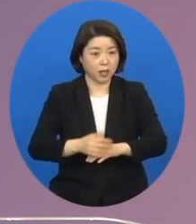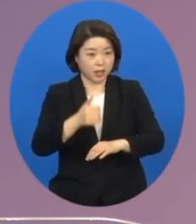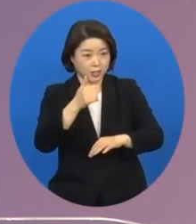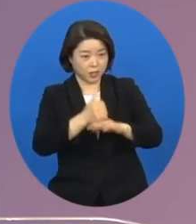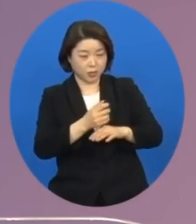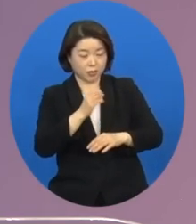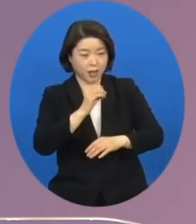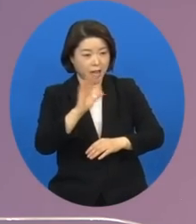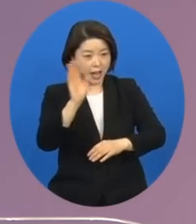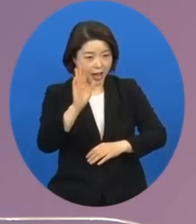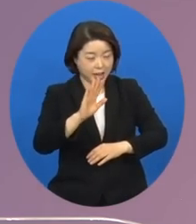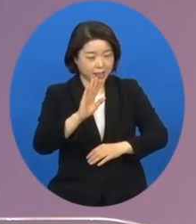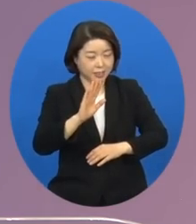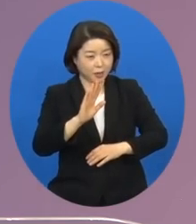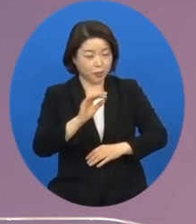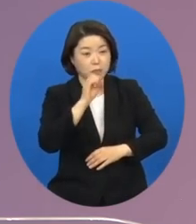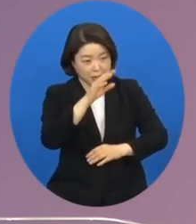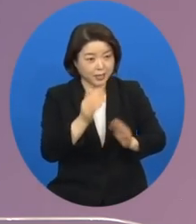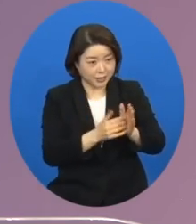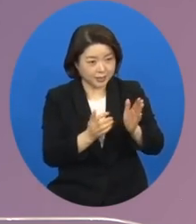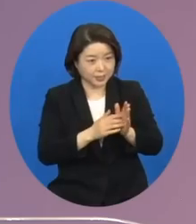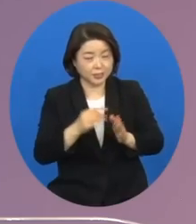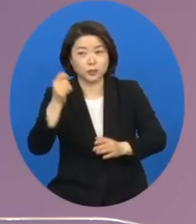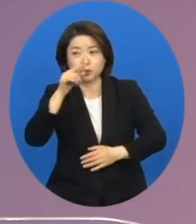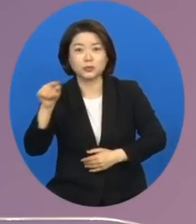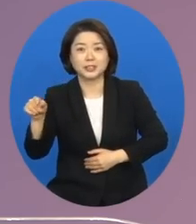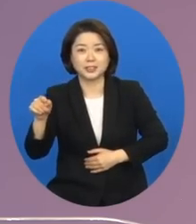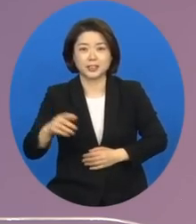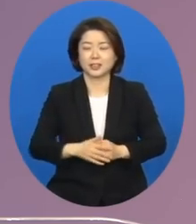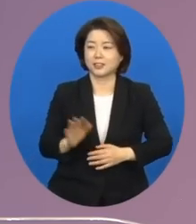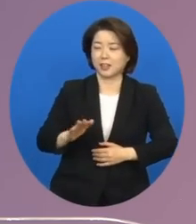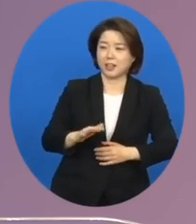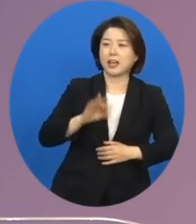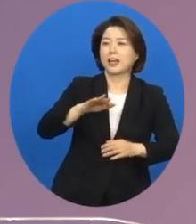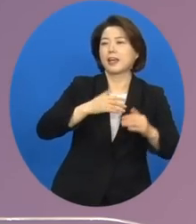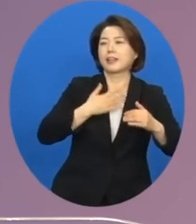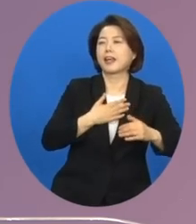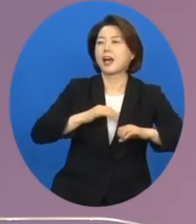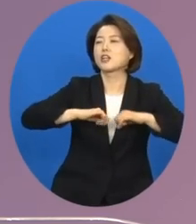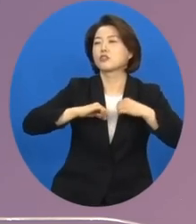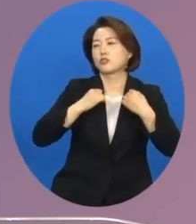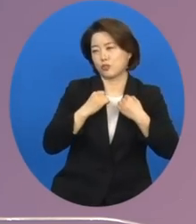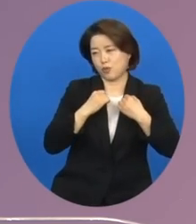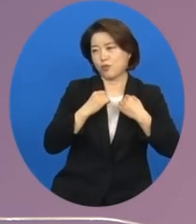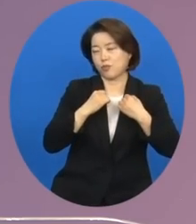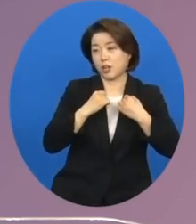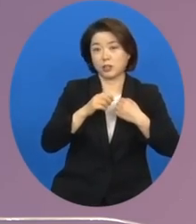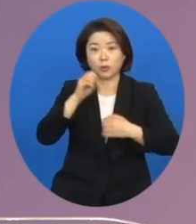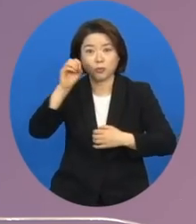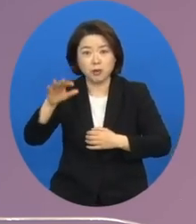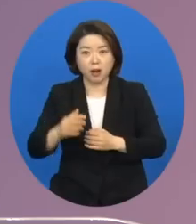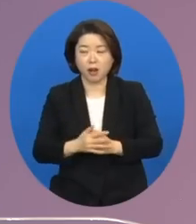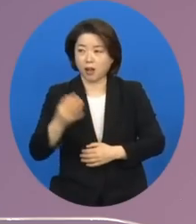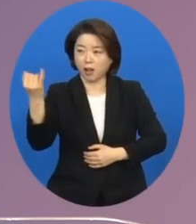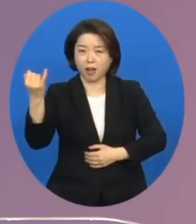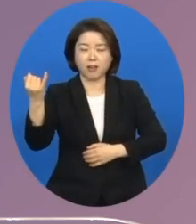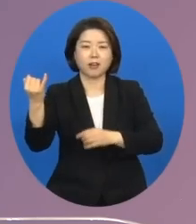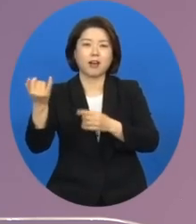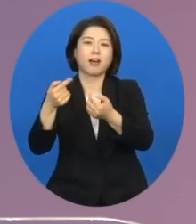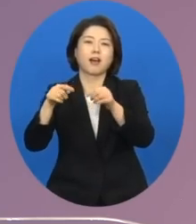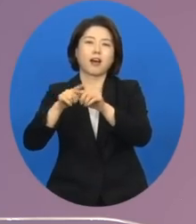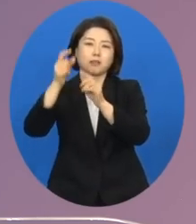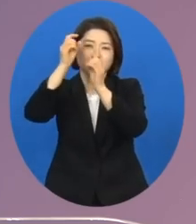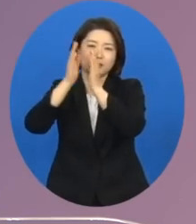한다고 했겠지 하는 눈치였어요 근데 제가 일이 순종하기로 했다 그랬더니 함께 기도해